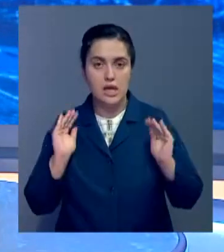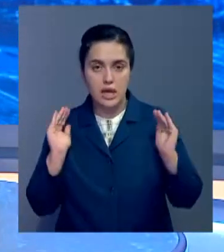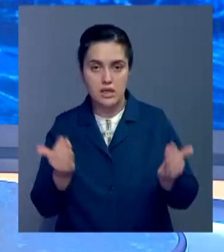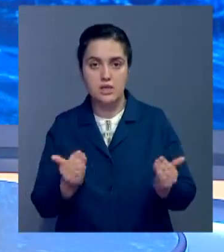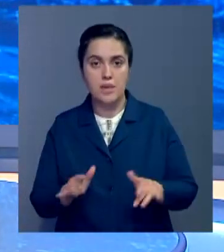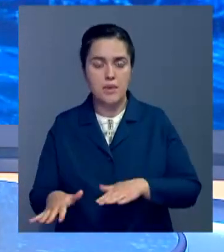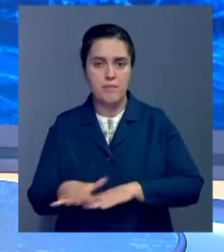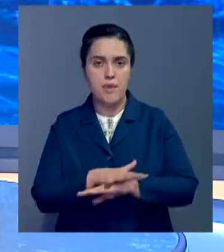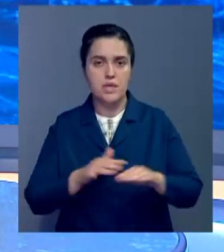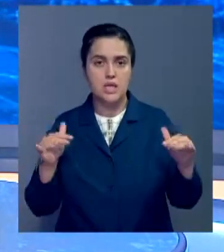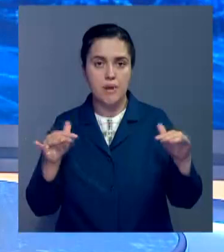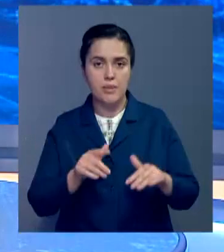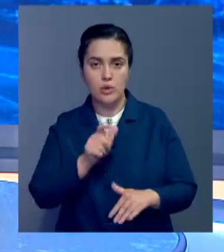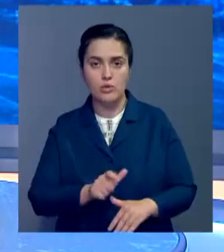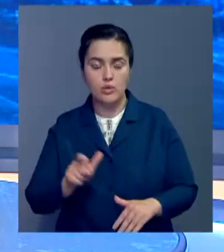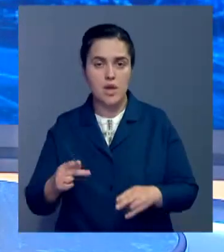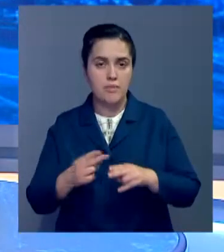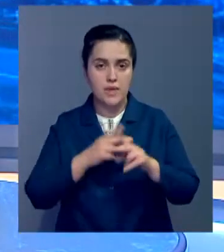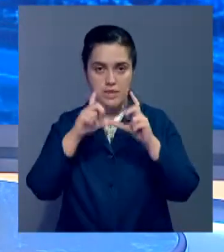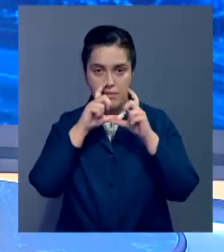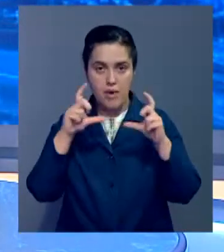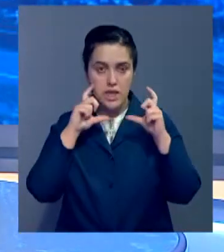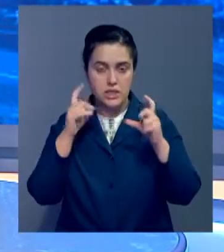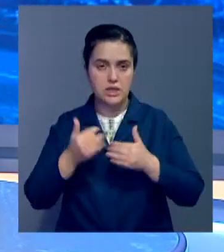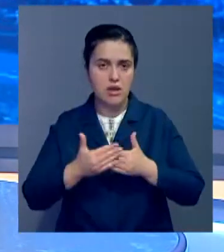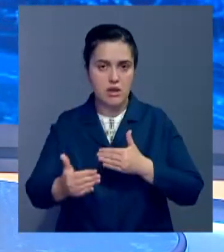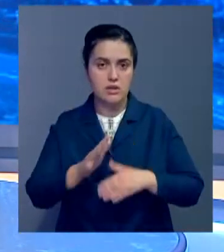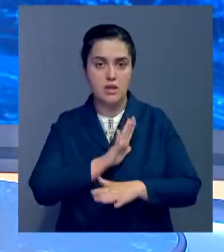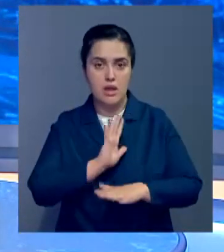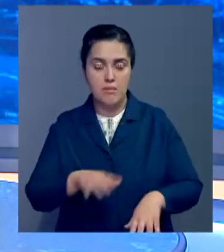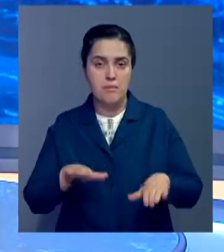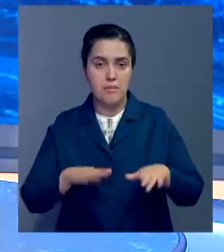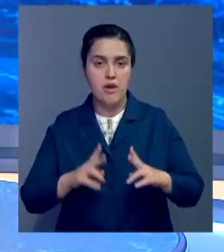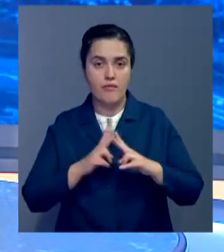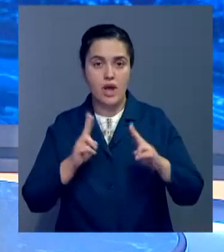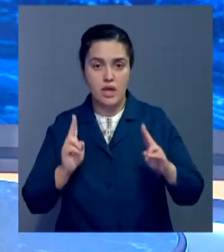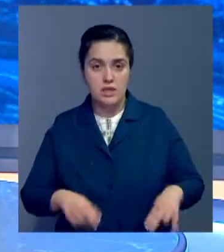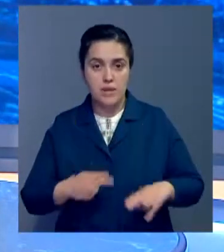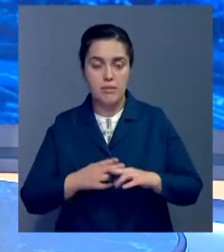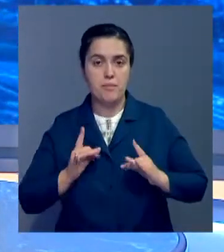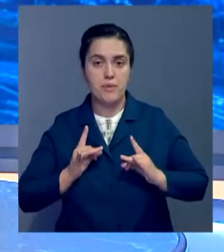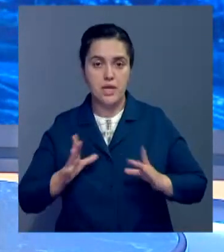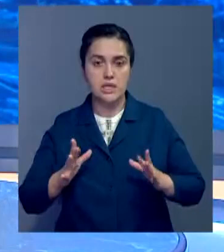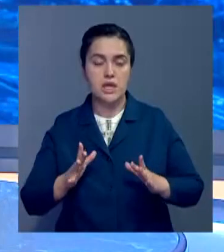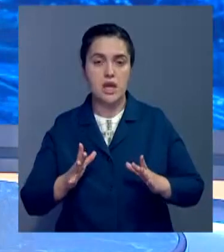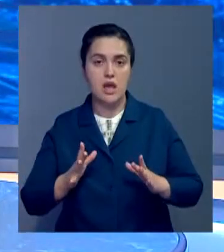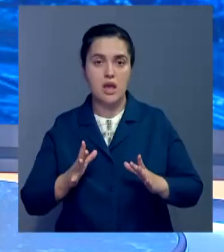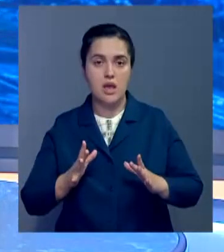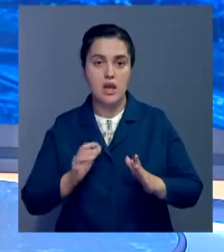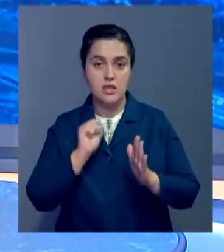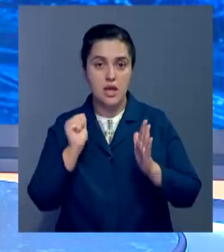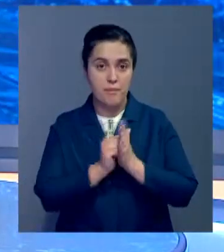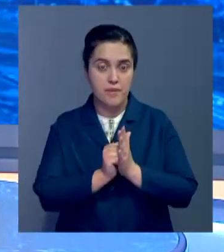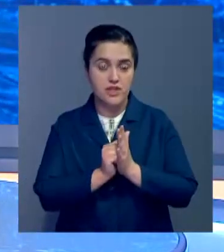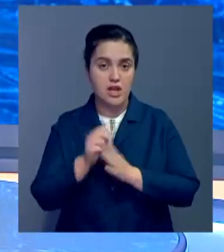Массовое скопление людей без масок и соблюдение дистанции произошло на перроне вокзала. Стихийный праздник запечатлели